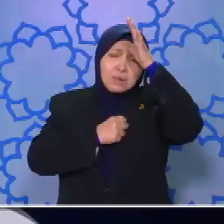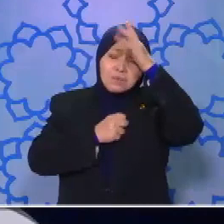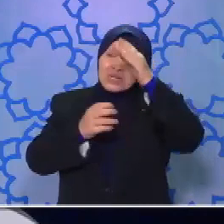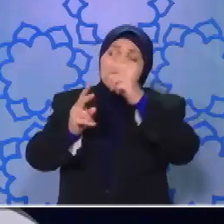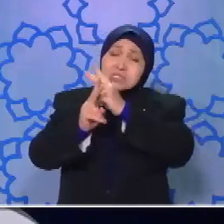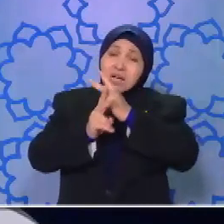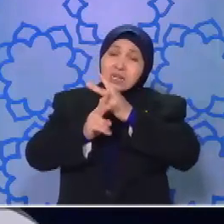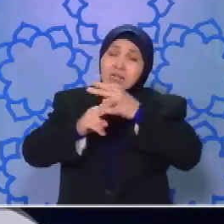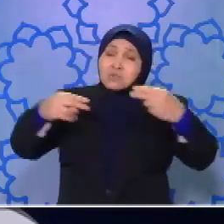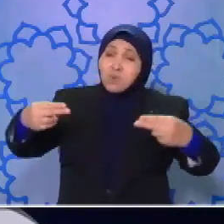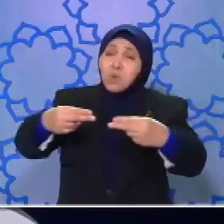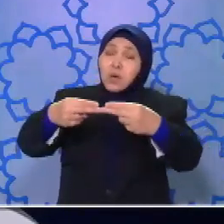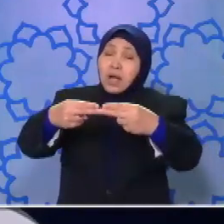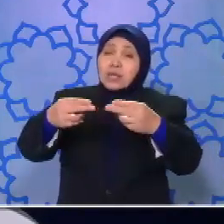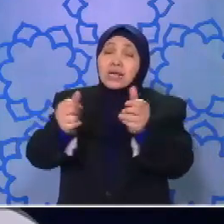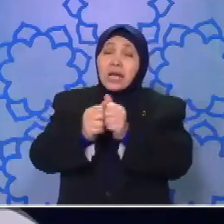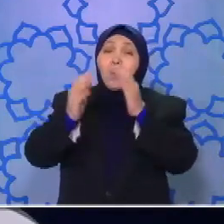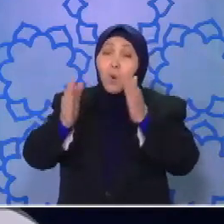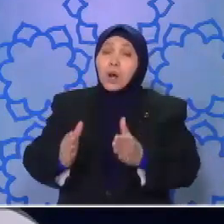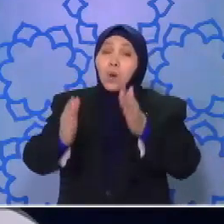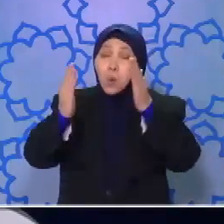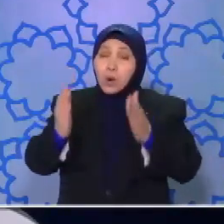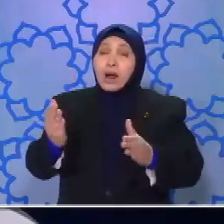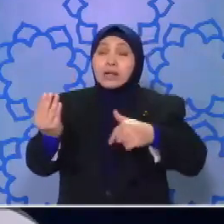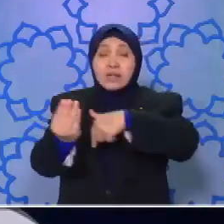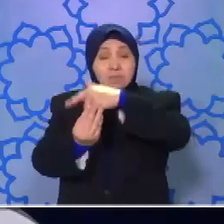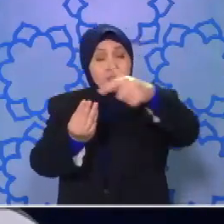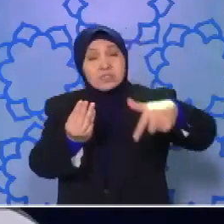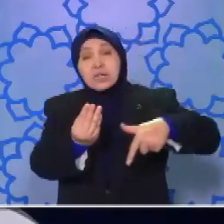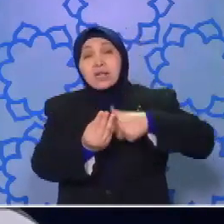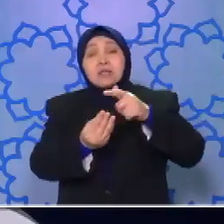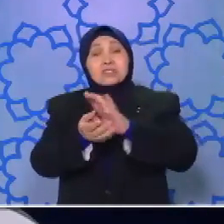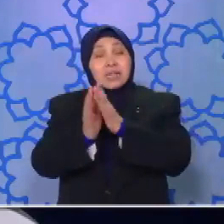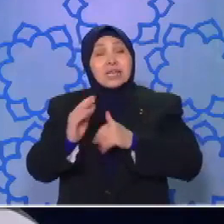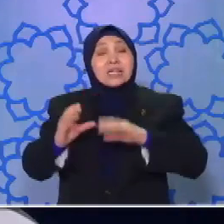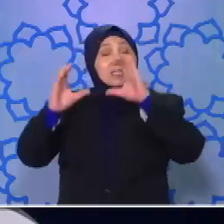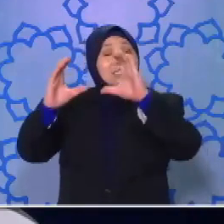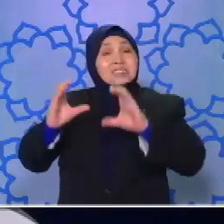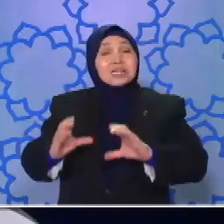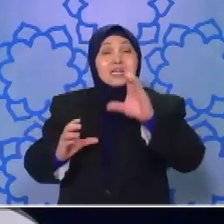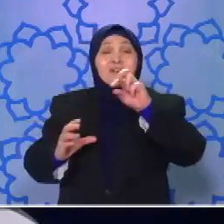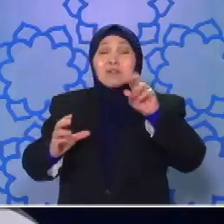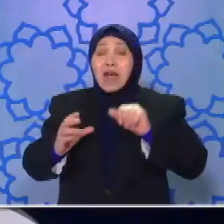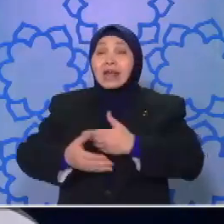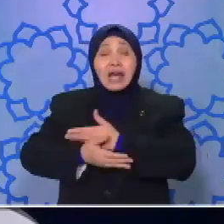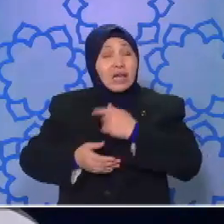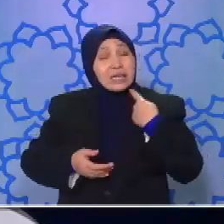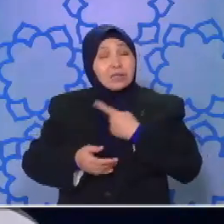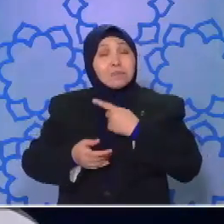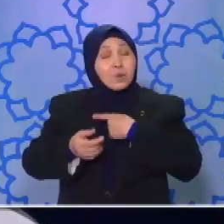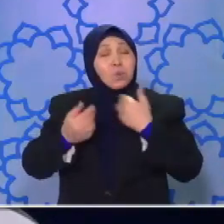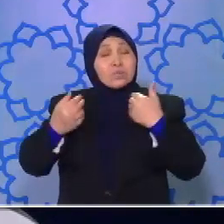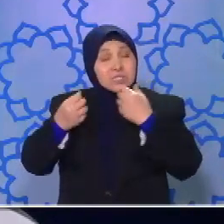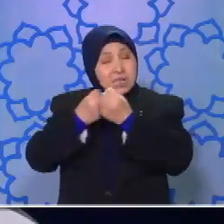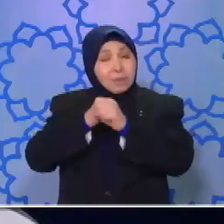silaturahim dan juga menjaga silaturahim dengan orang-orang lain. Ini ciri anak yang perlu kita siapkan pada akhir zaman. Apa